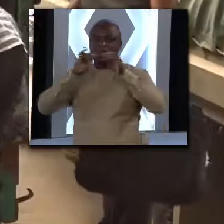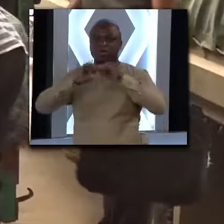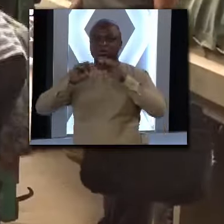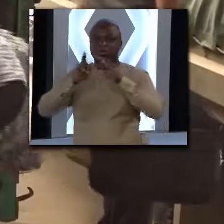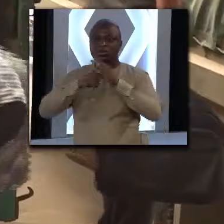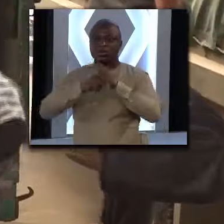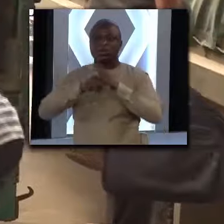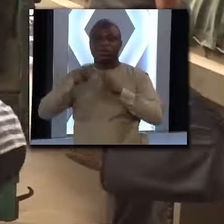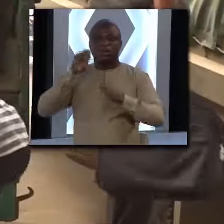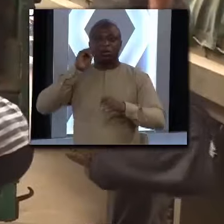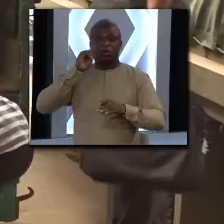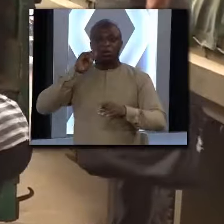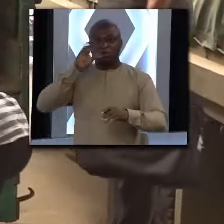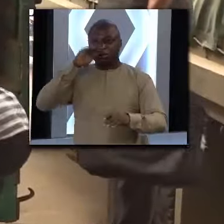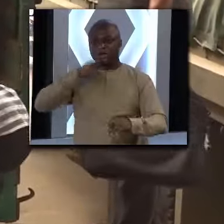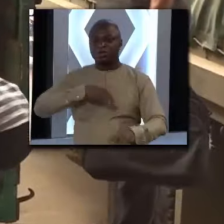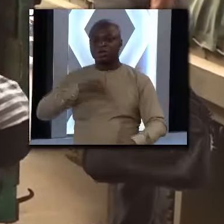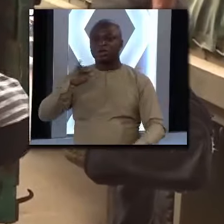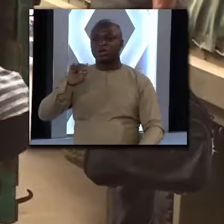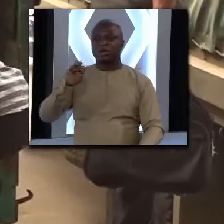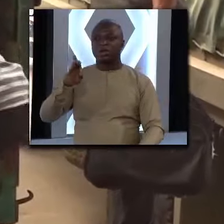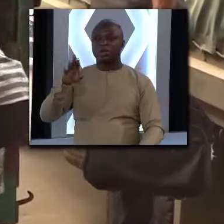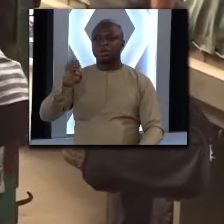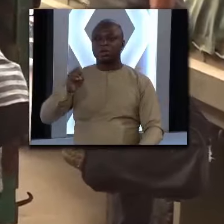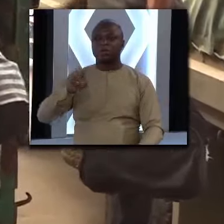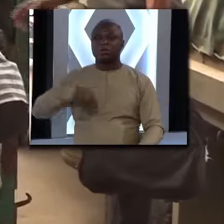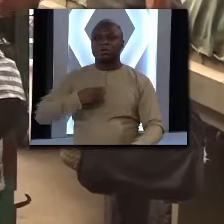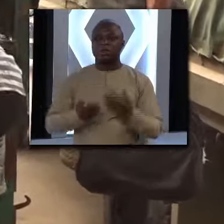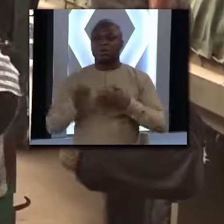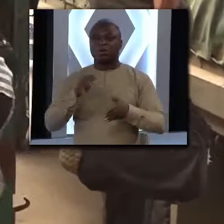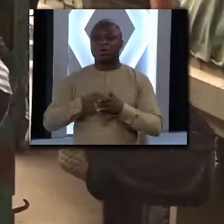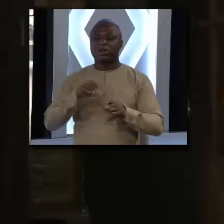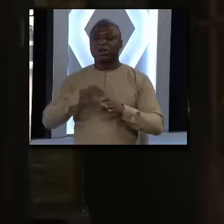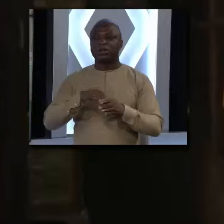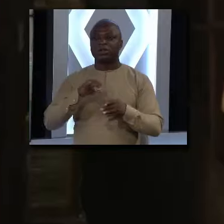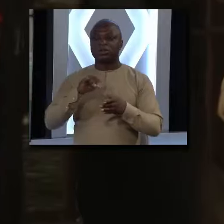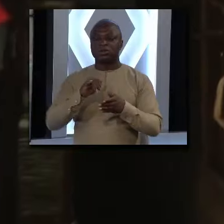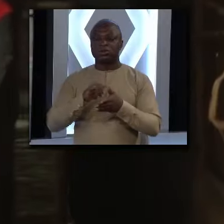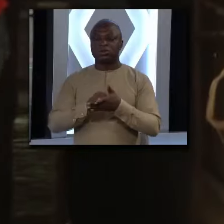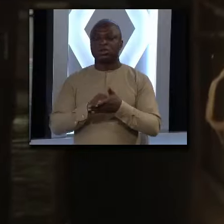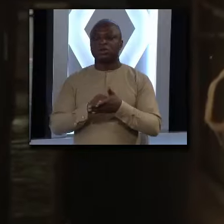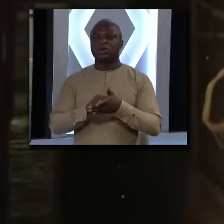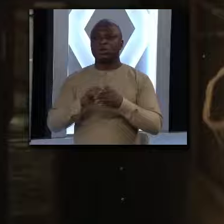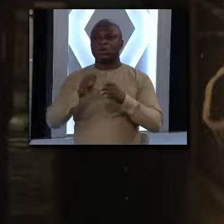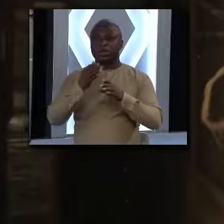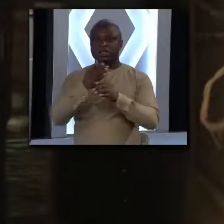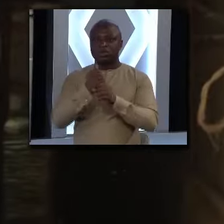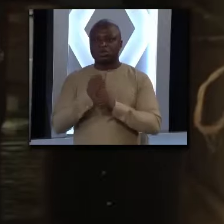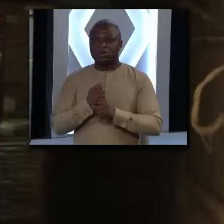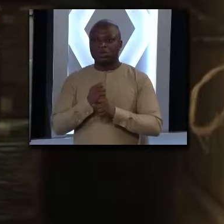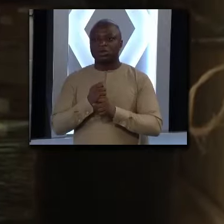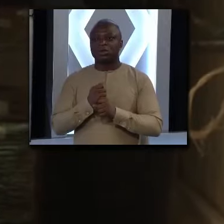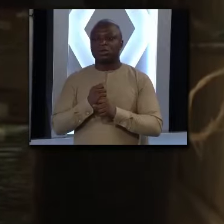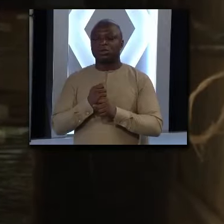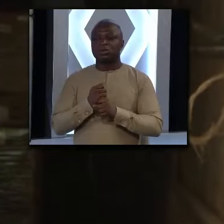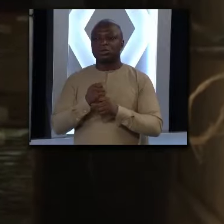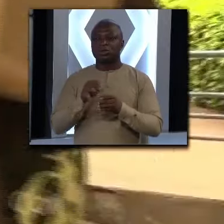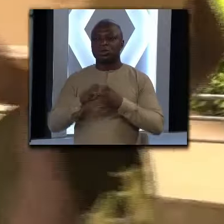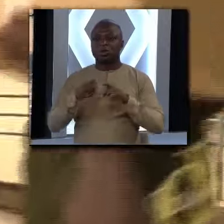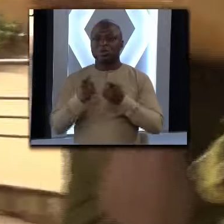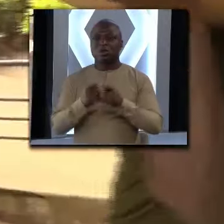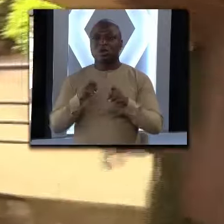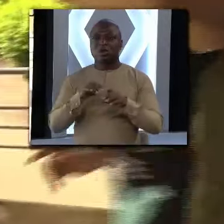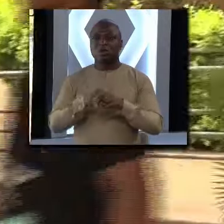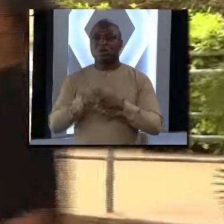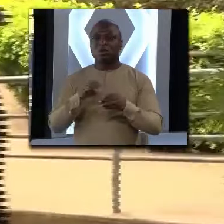l'institution, Yabré Dago. Nous reviendrons donc en détail sur la réception de ce lot